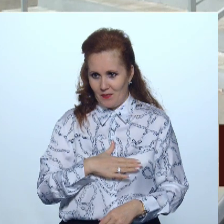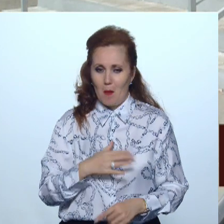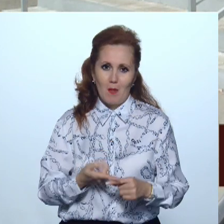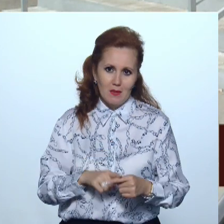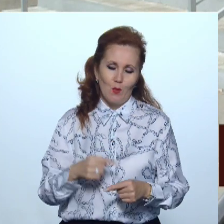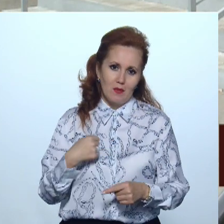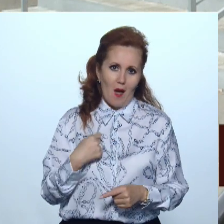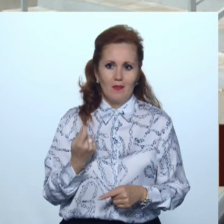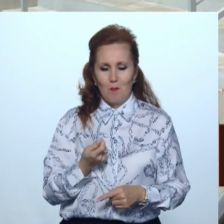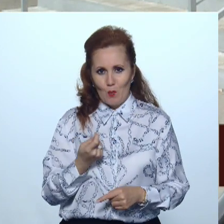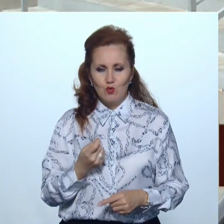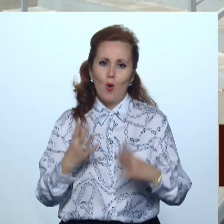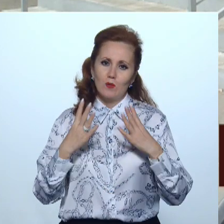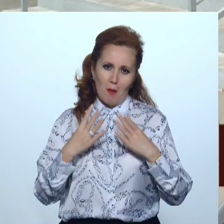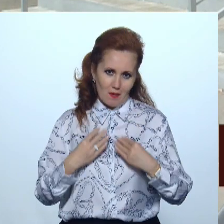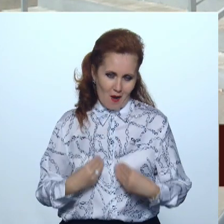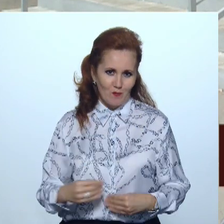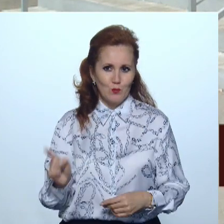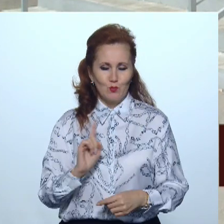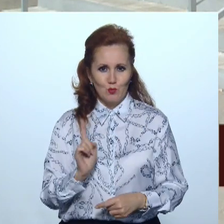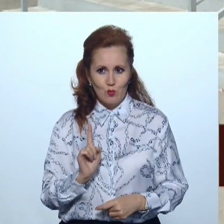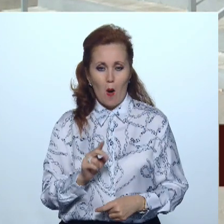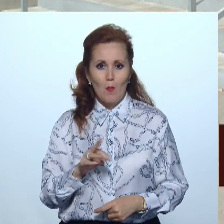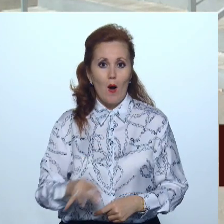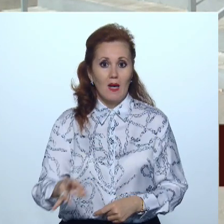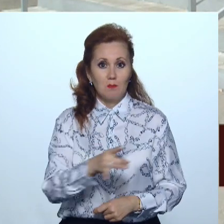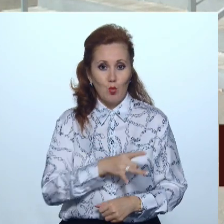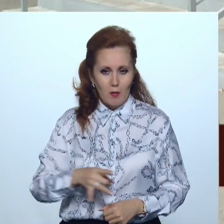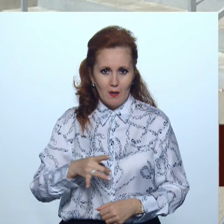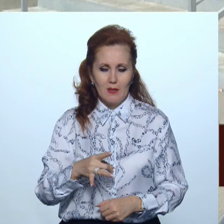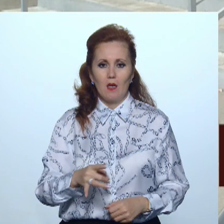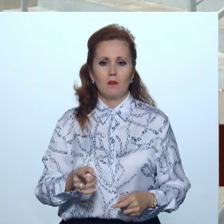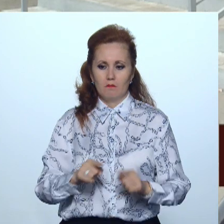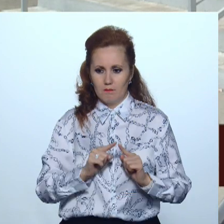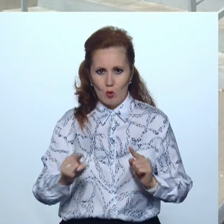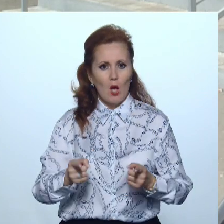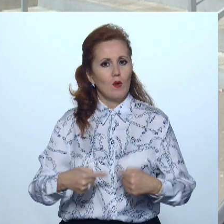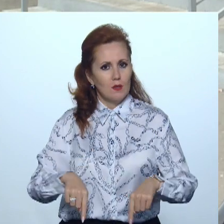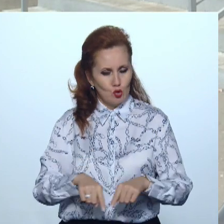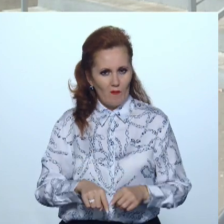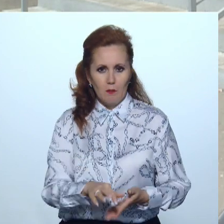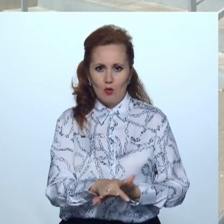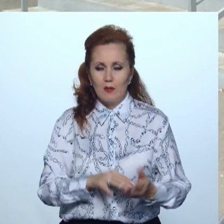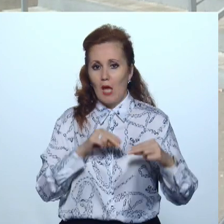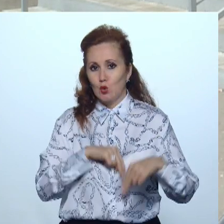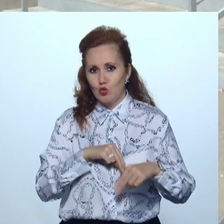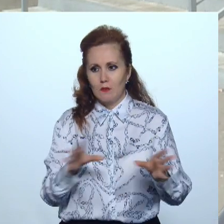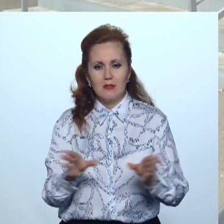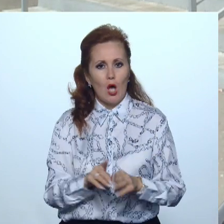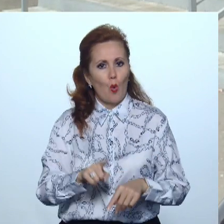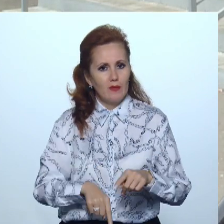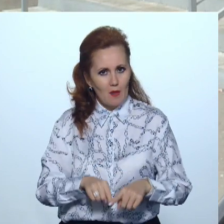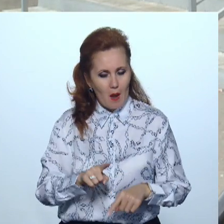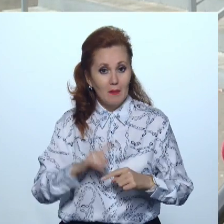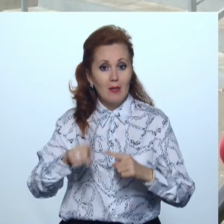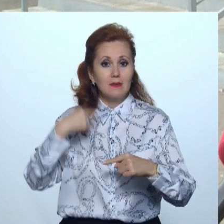Поэтому я немножечко уже успокаиваюсь, что по республике процесс организован. Продолжаем сотрудничать с родителями.